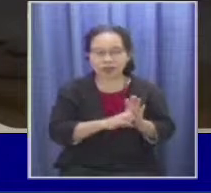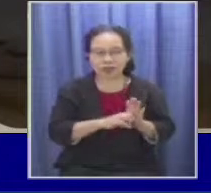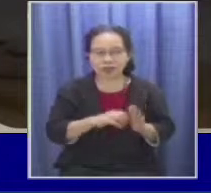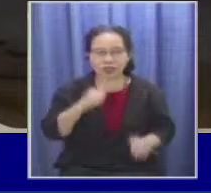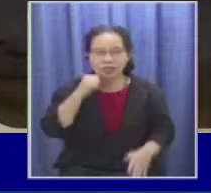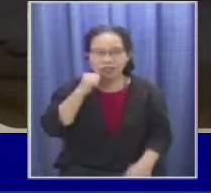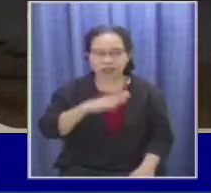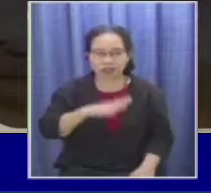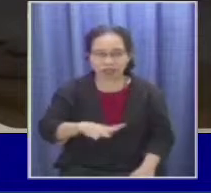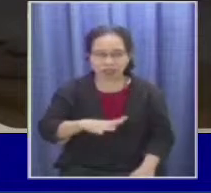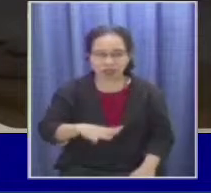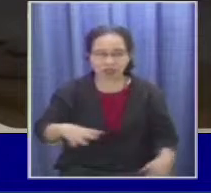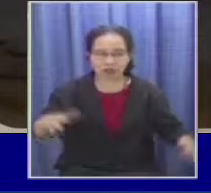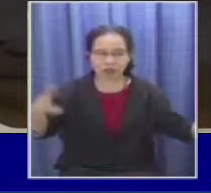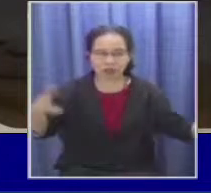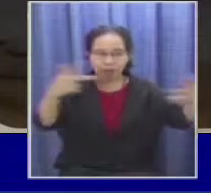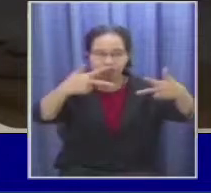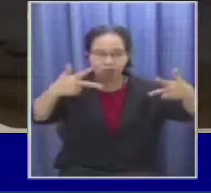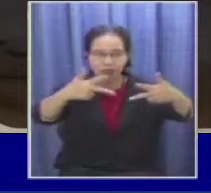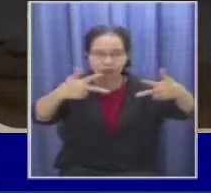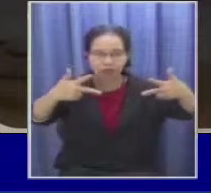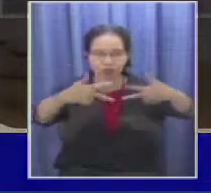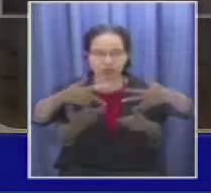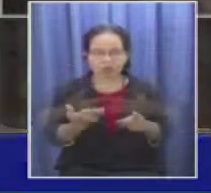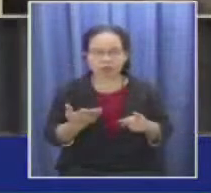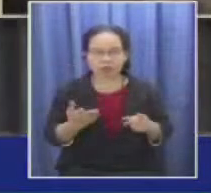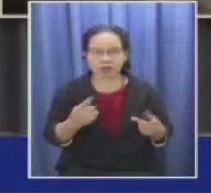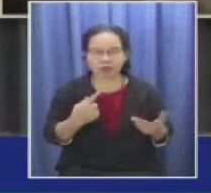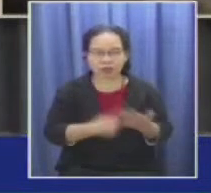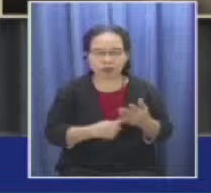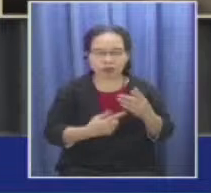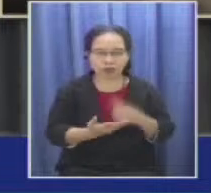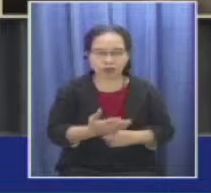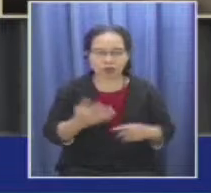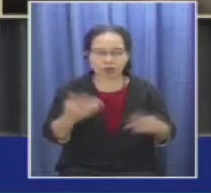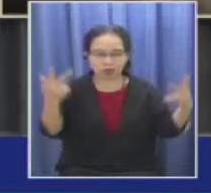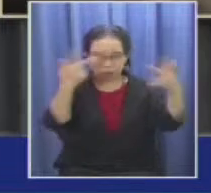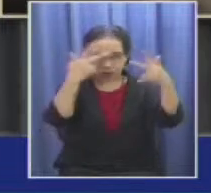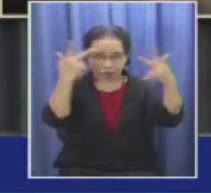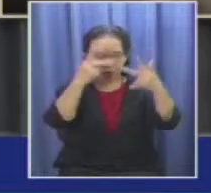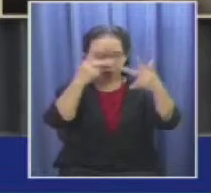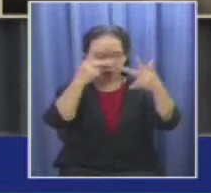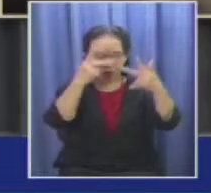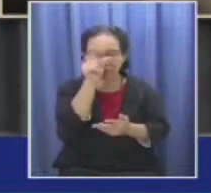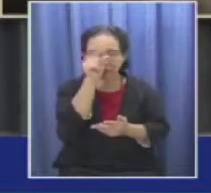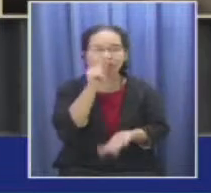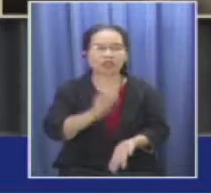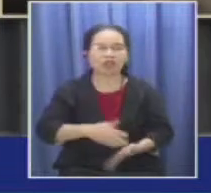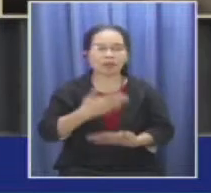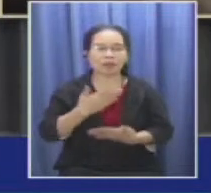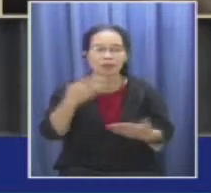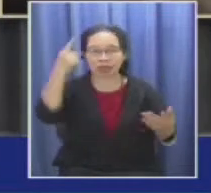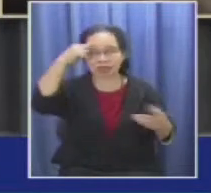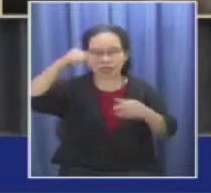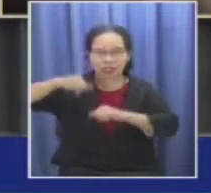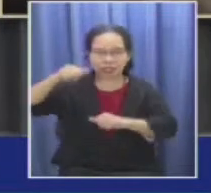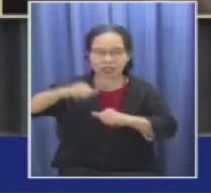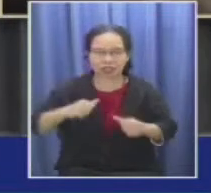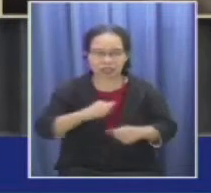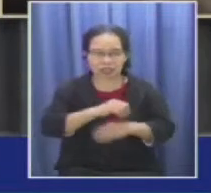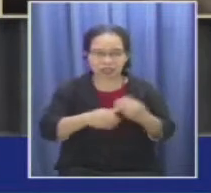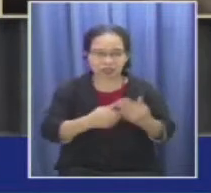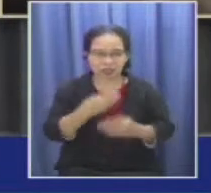ano ka pamto se de be mo betia se mo me ma mo hweso se oni pa bi ye obi a ono